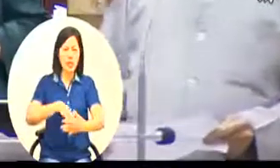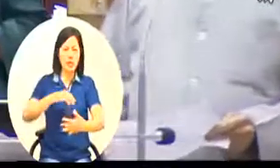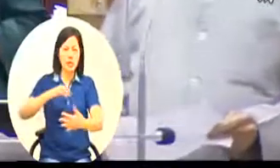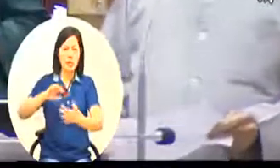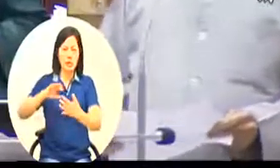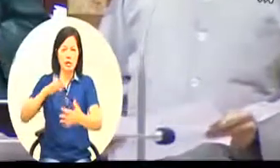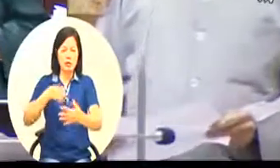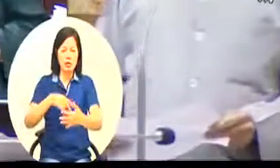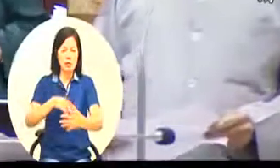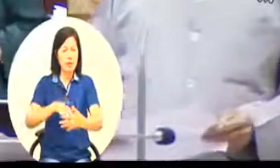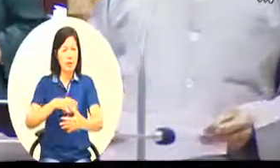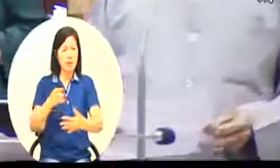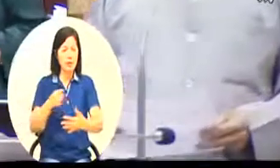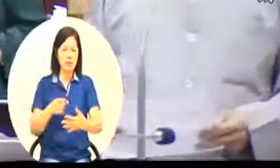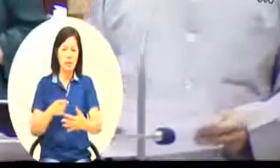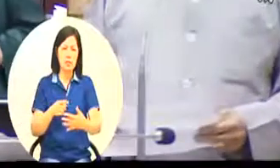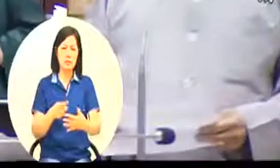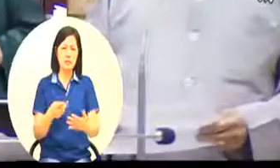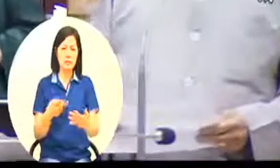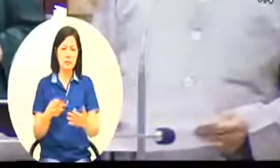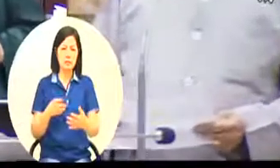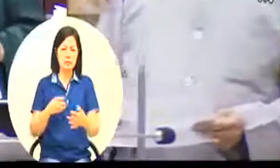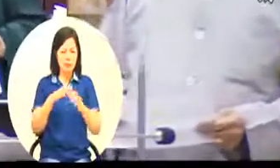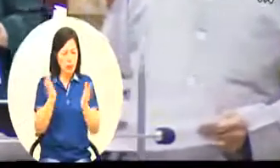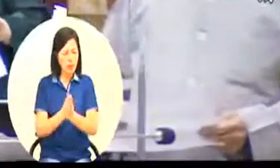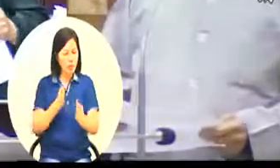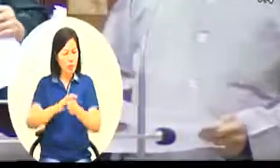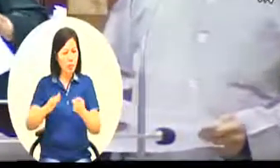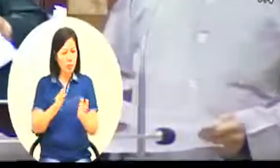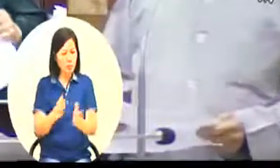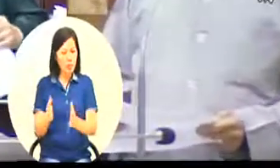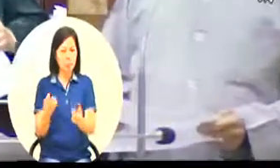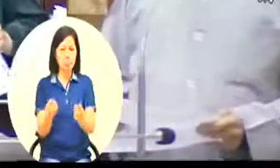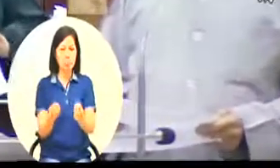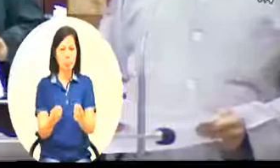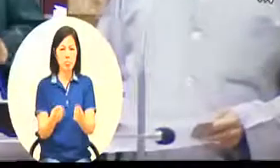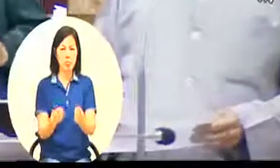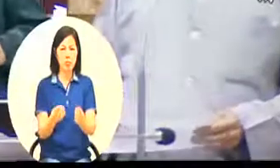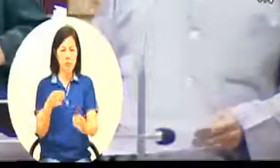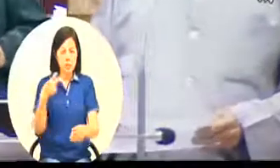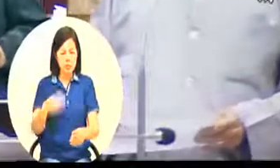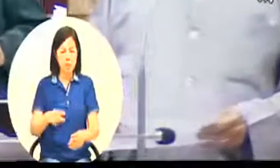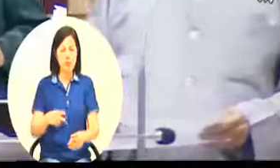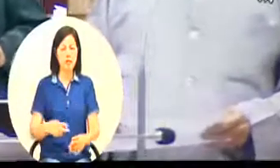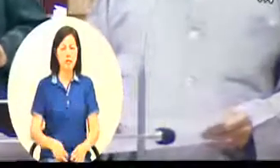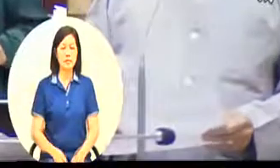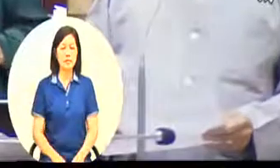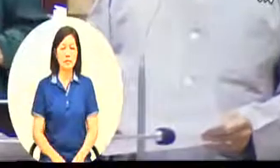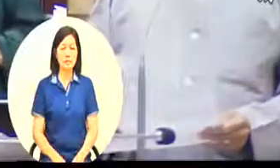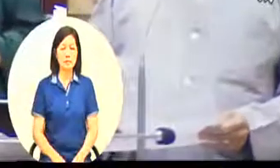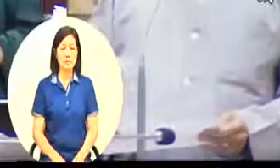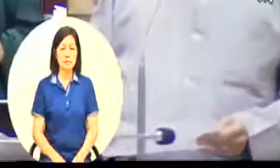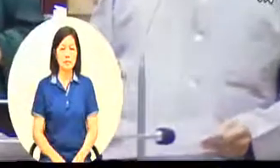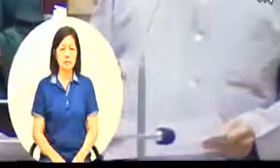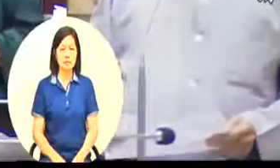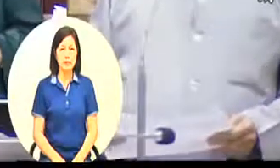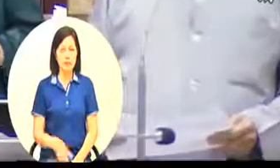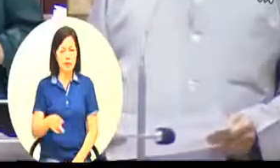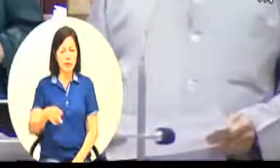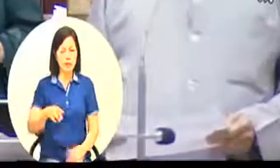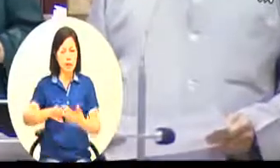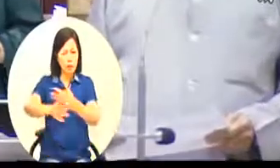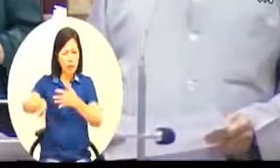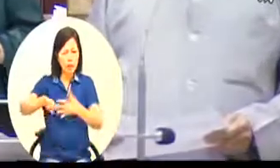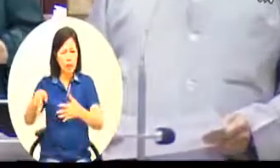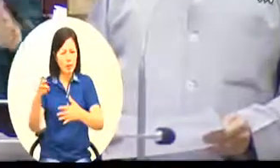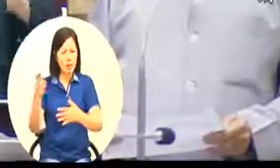也无一个好的圆满的处理，啊，这嘛是阁另外一个无相款的声音。啊，